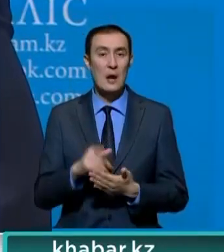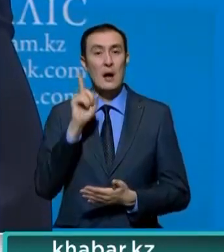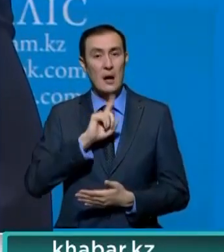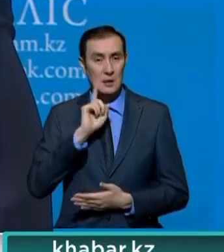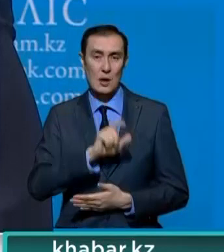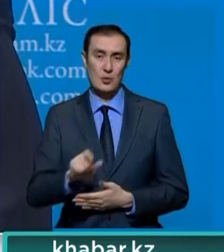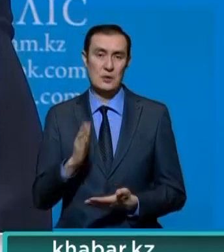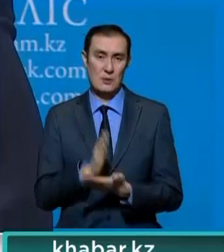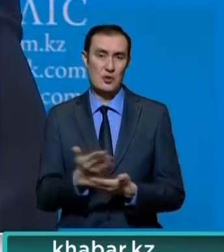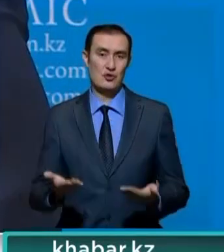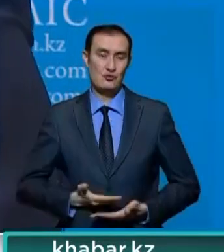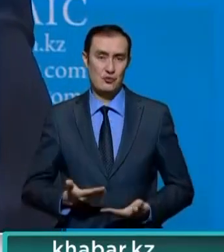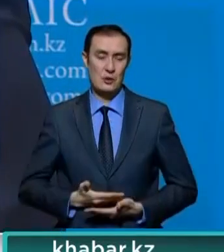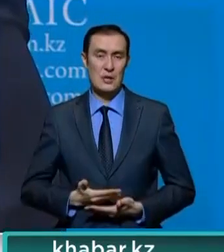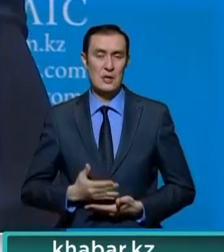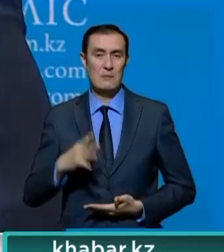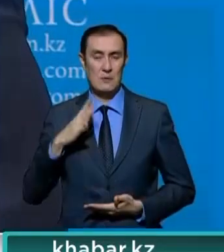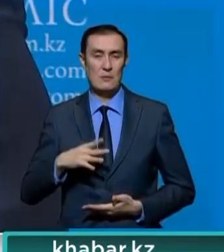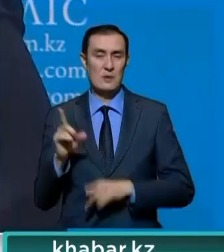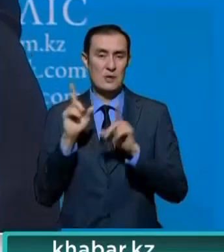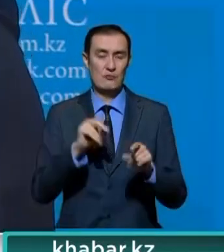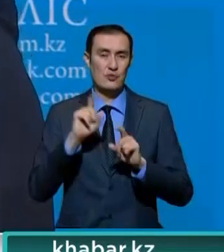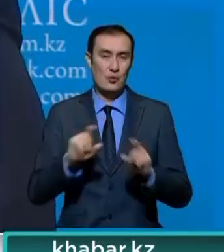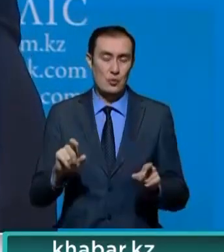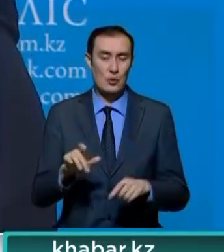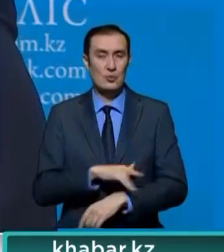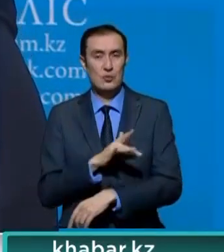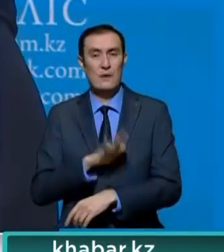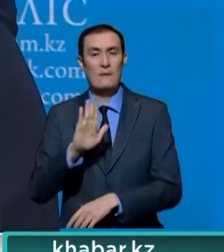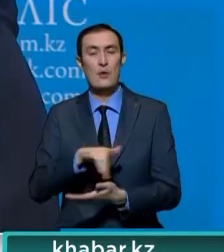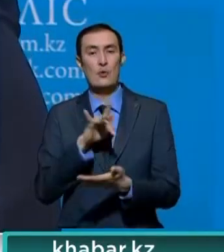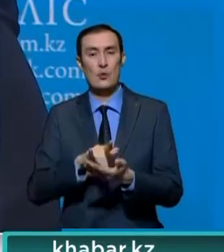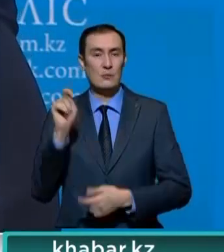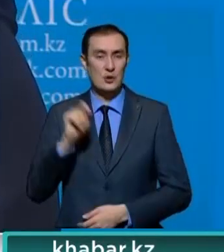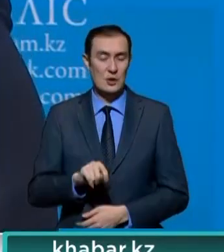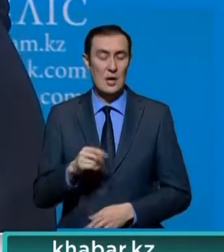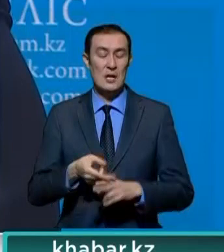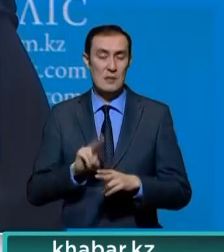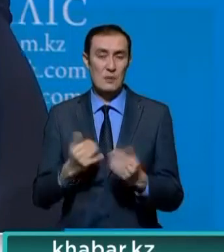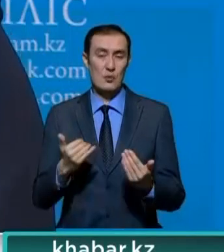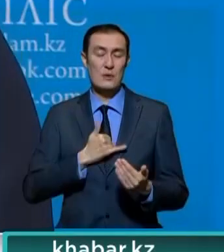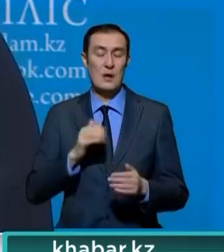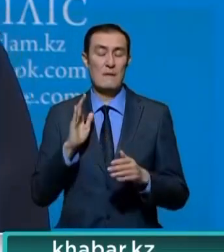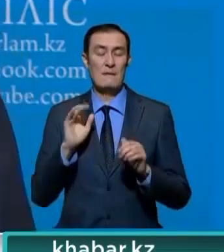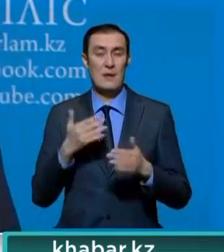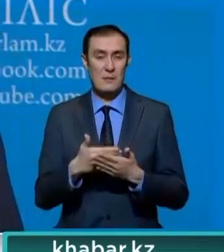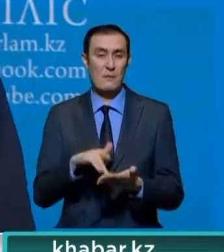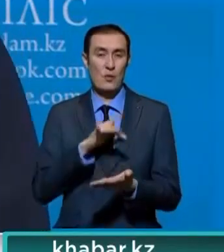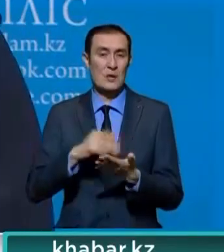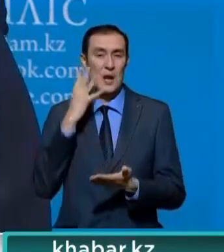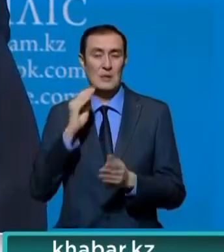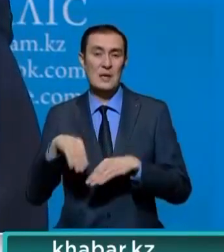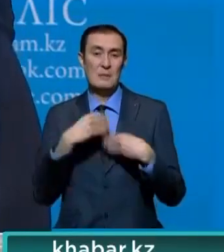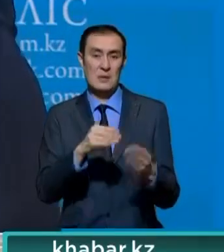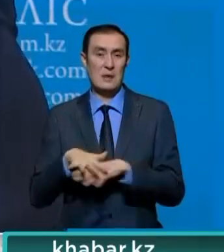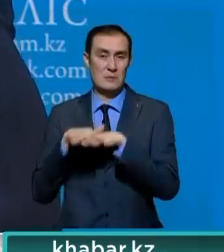там живут. Ездят из-за этого в школу или получают социальные услуги в город. Здесь теперь у меня будет возможность, если, например, я в Алматы, я передаю деньги